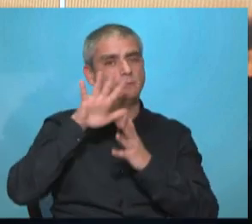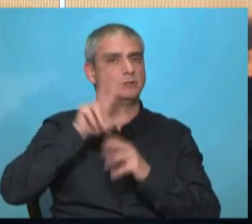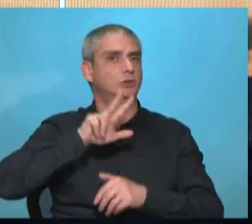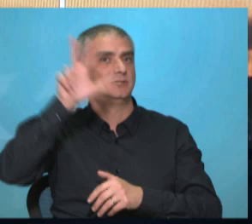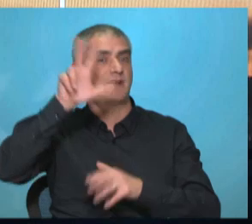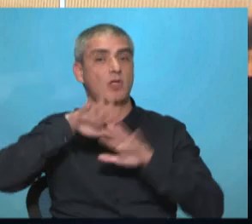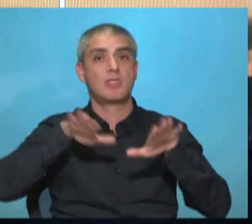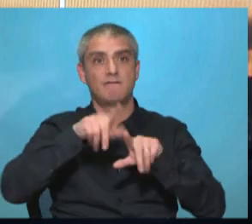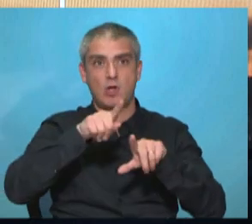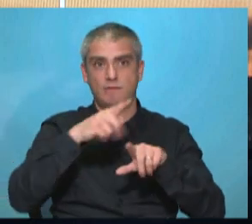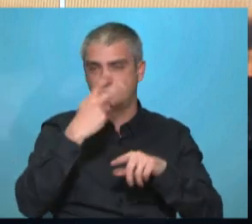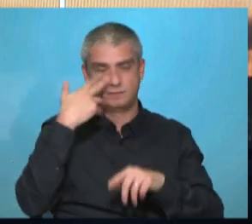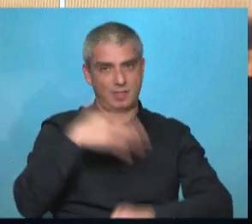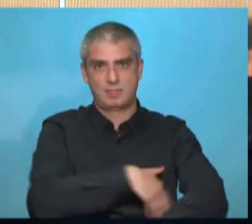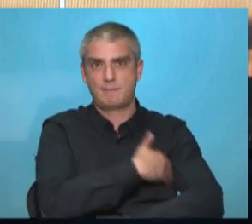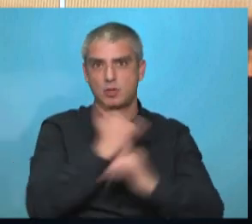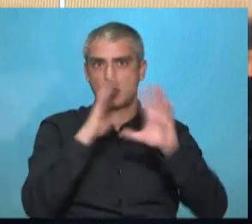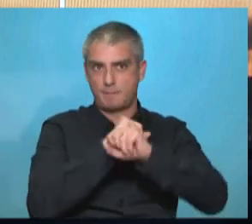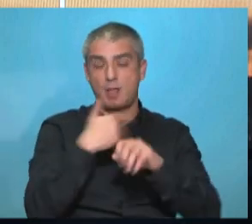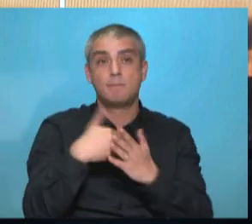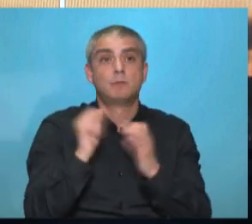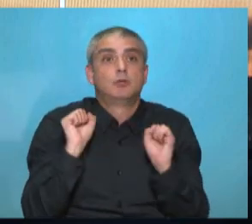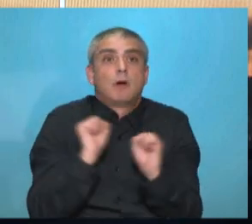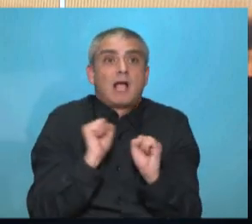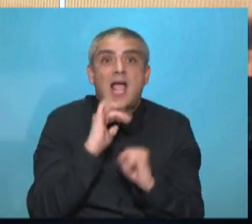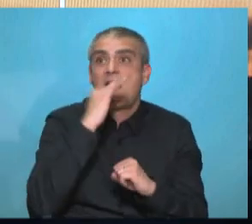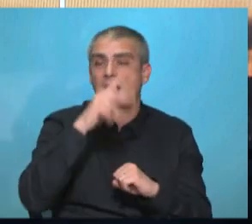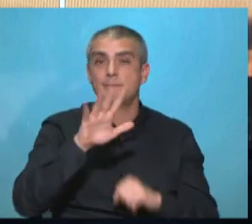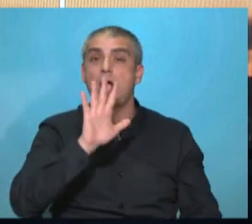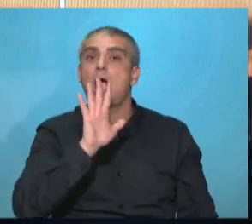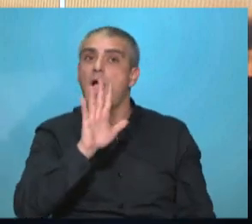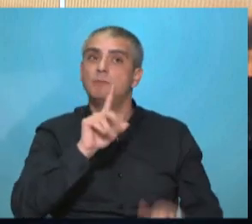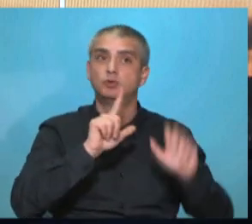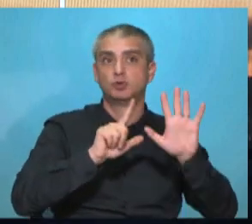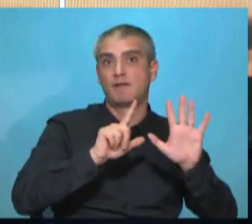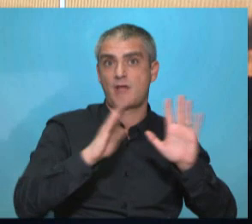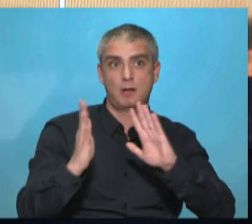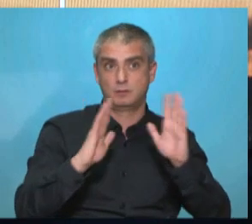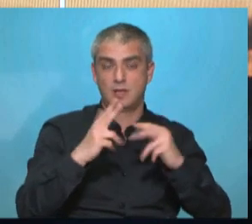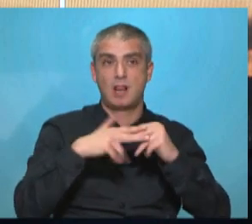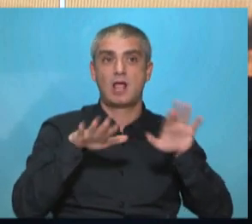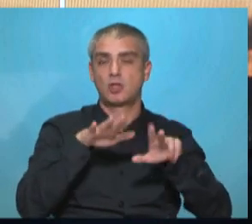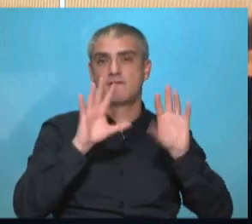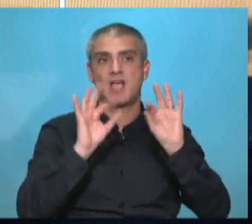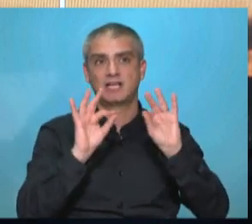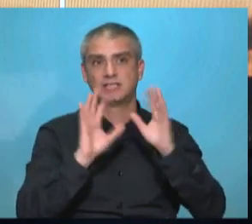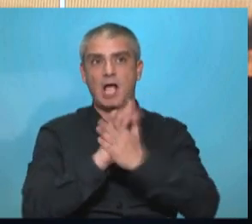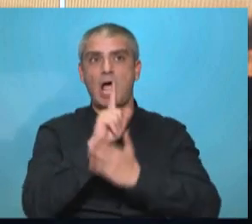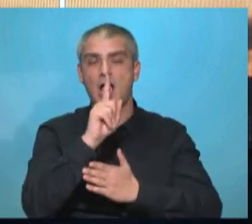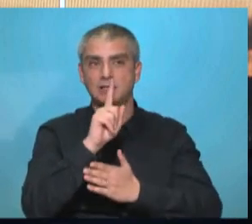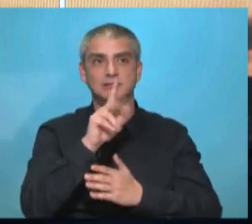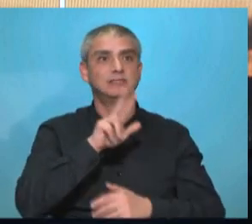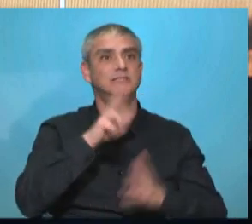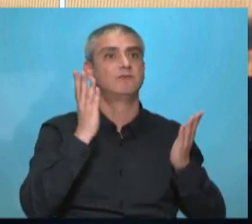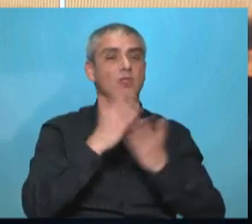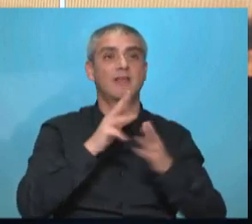ובחוף. הנה הטמפרטורות הלילה, ממשיך להיות מאוד קר בערים, 5-7 מעלות לאורך מישור חוף, 10-11, בצפון הנגב